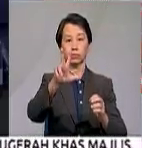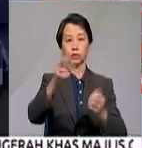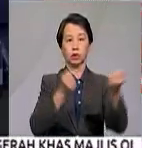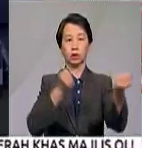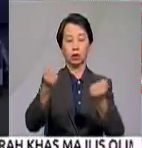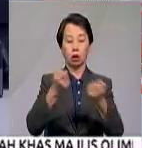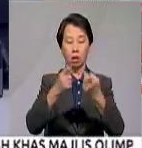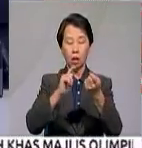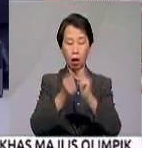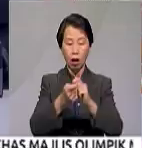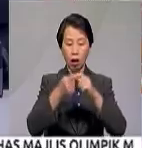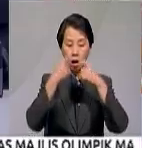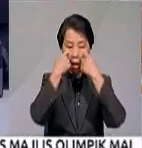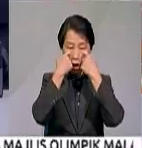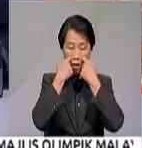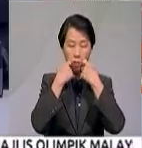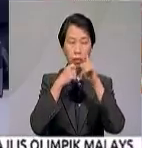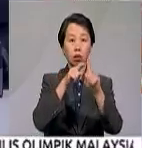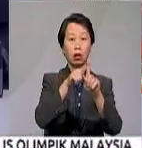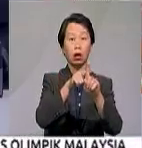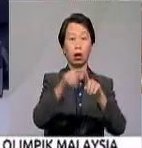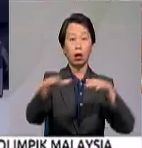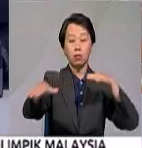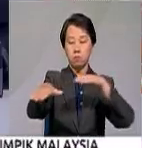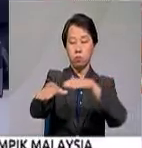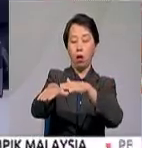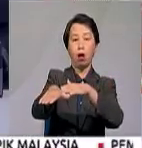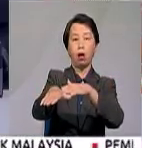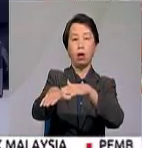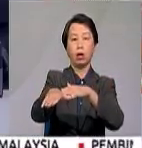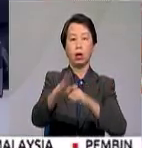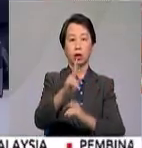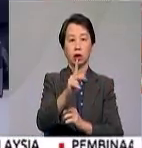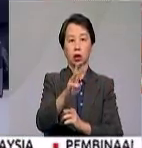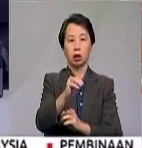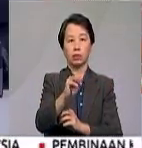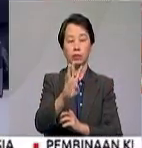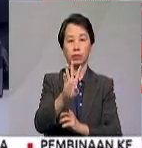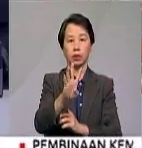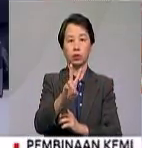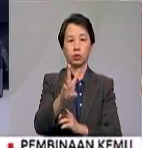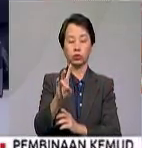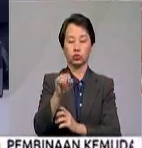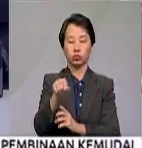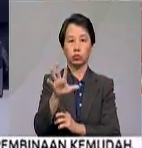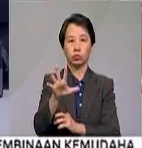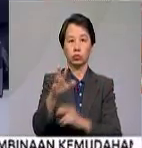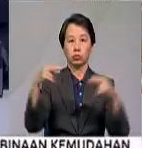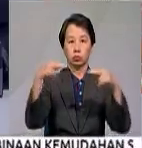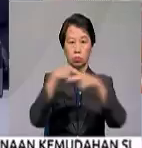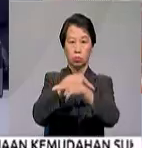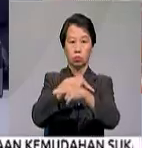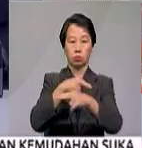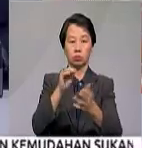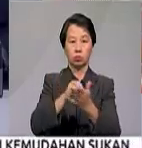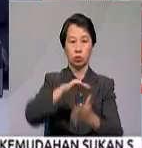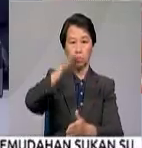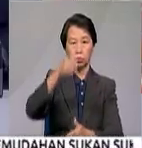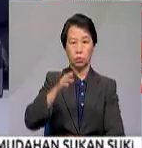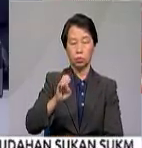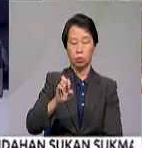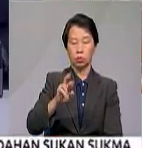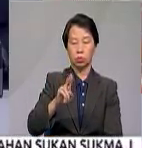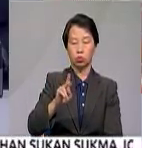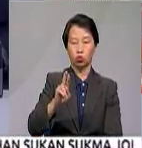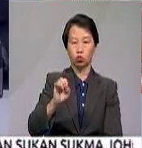bertukar tragedi apabila sebuah daripadanya merempuh lori di kilometer 427.5 Lebuh Raya Plus di Bukit Beruntung,